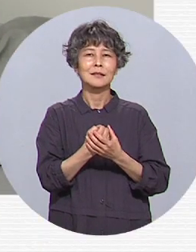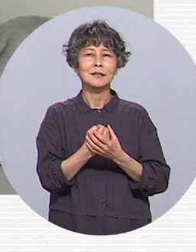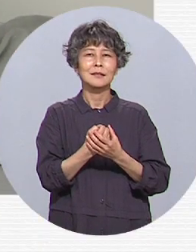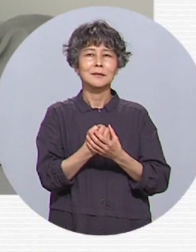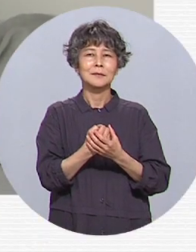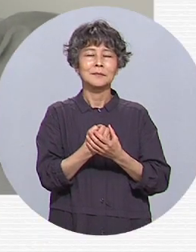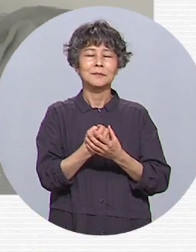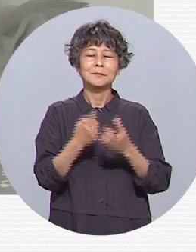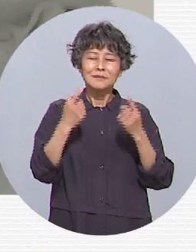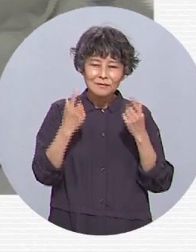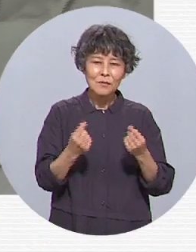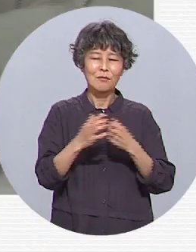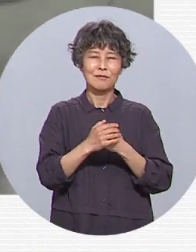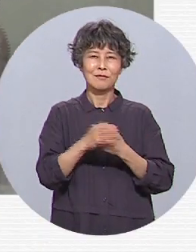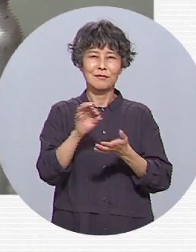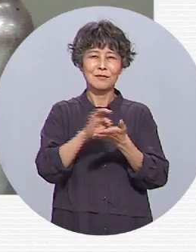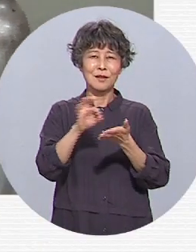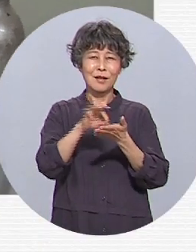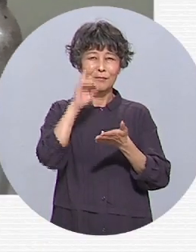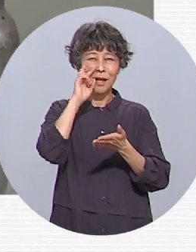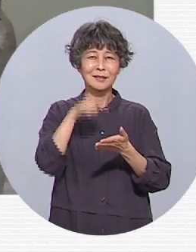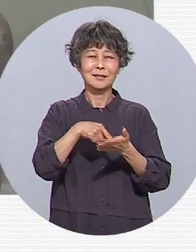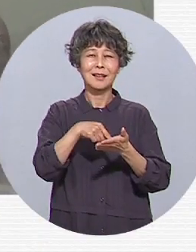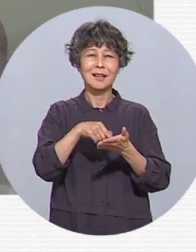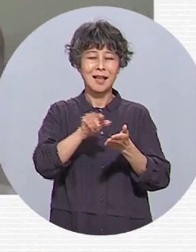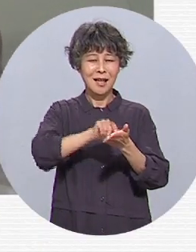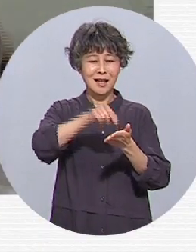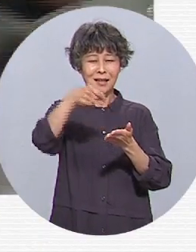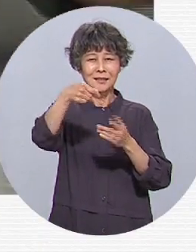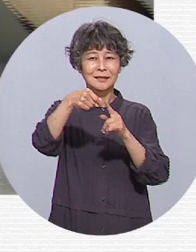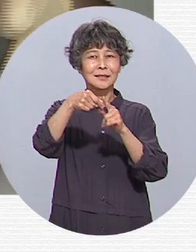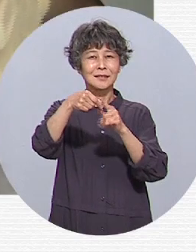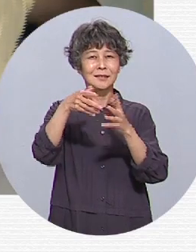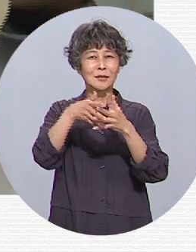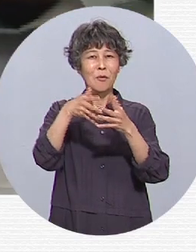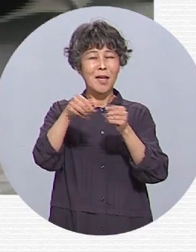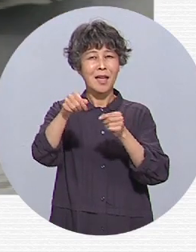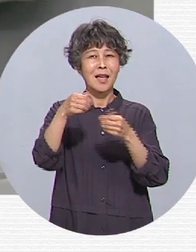そうなんです、使うのは剥がしたフィルムの方だったんですね。